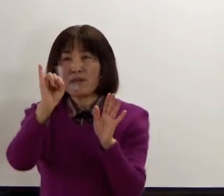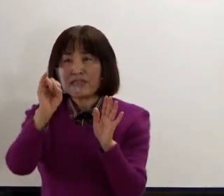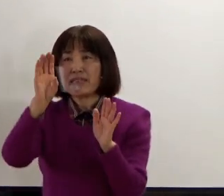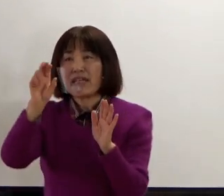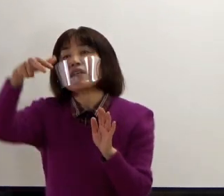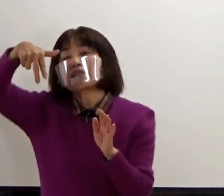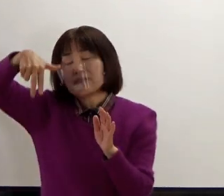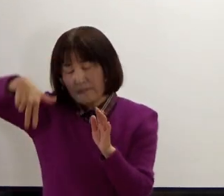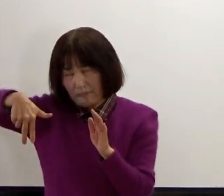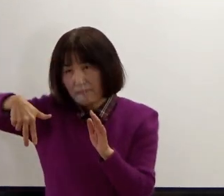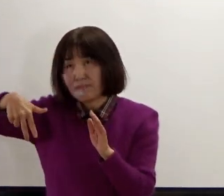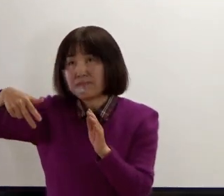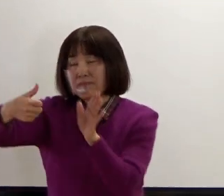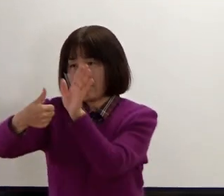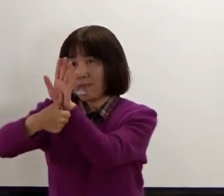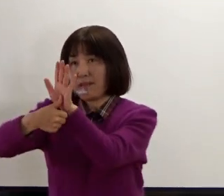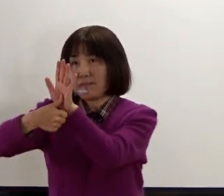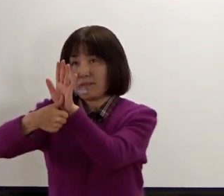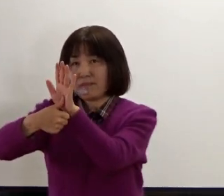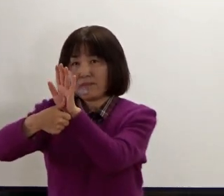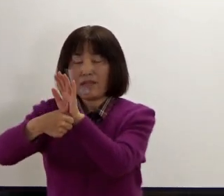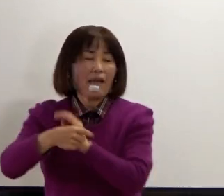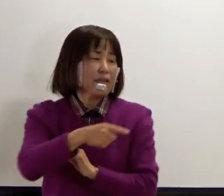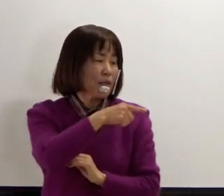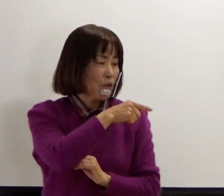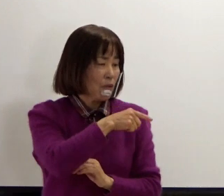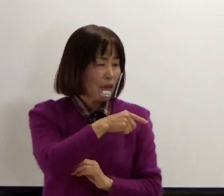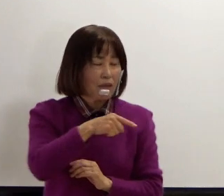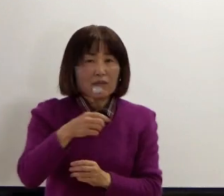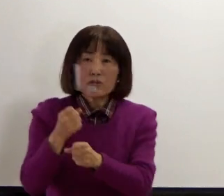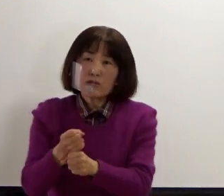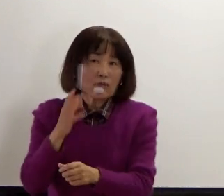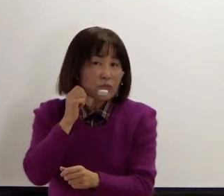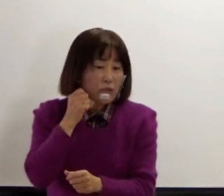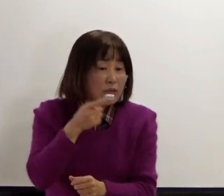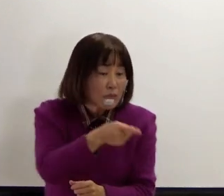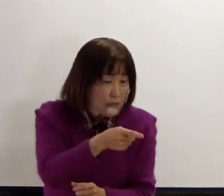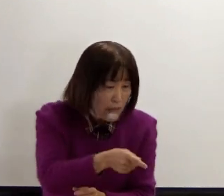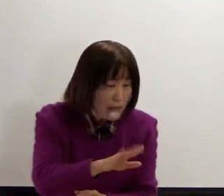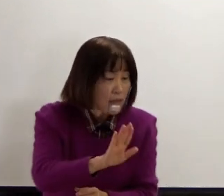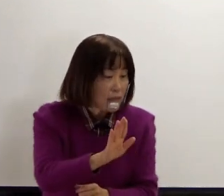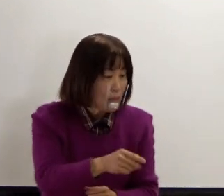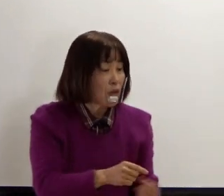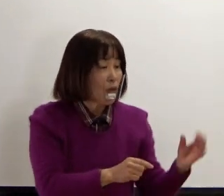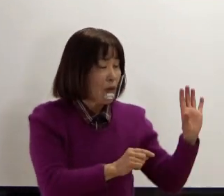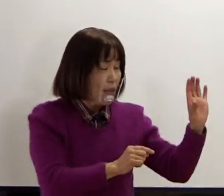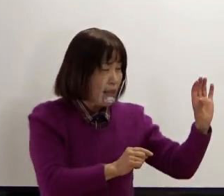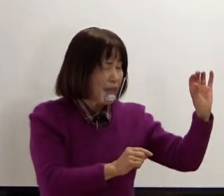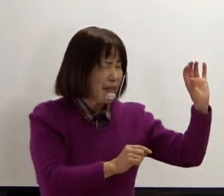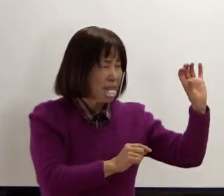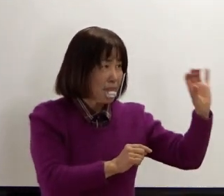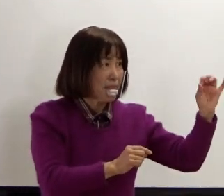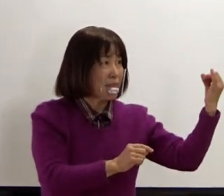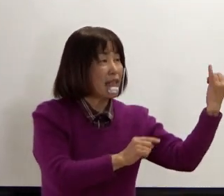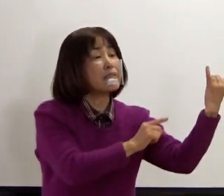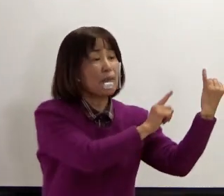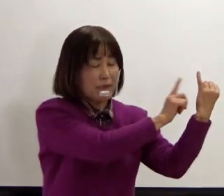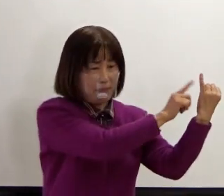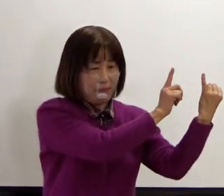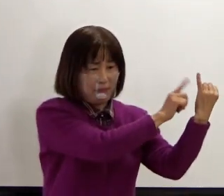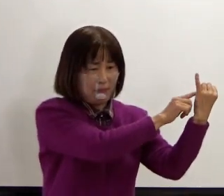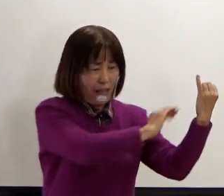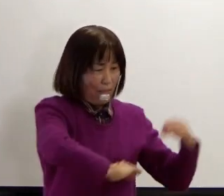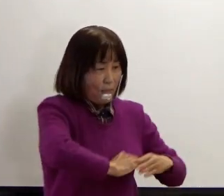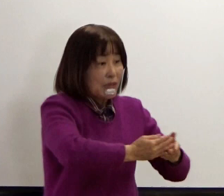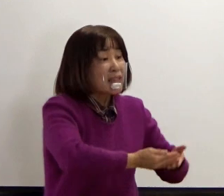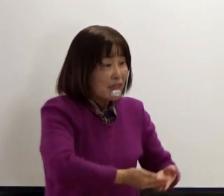の親類のエリサベトも年を取っているが男の子を身ごもっていると、ね、でそう言われて今のところです